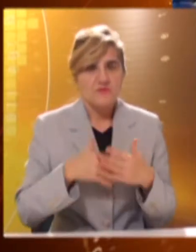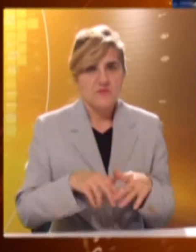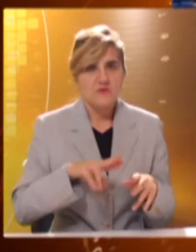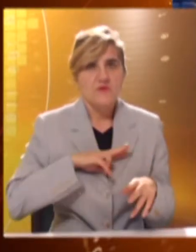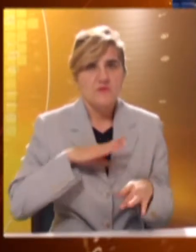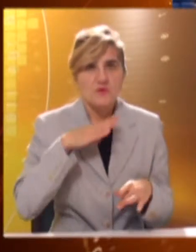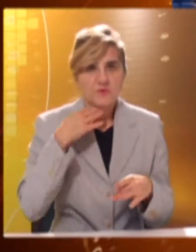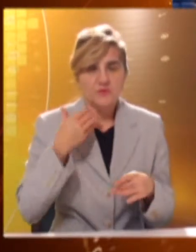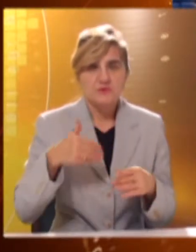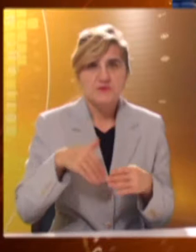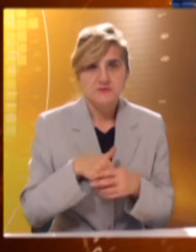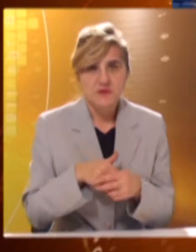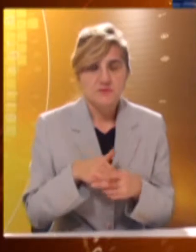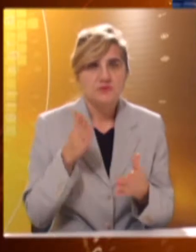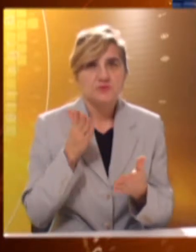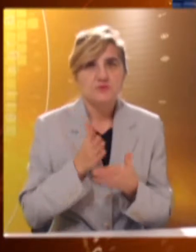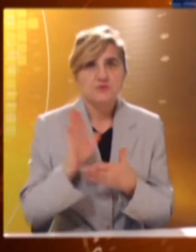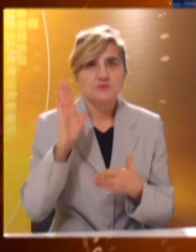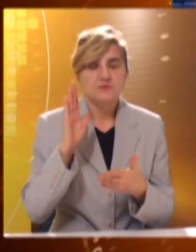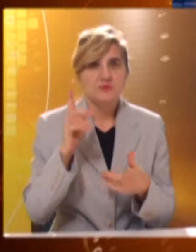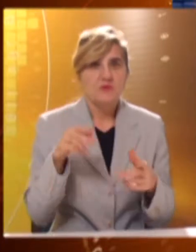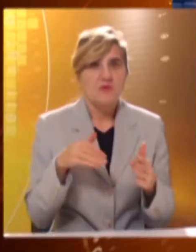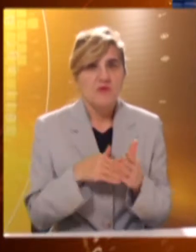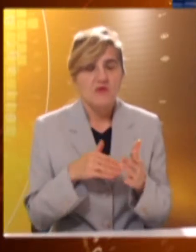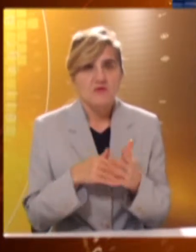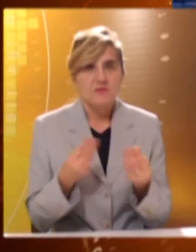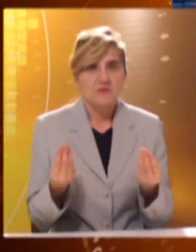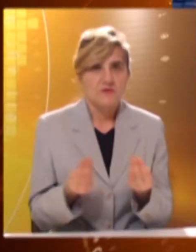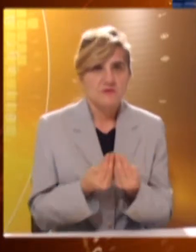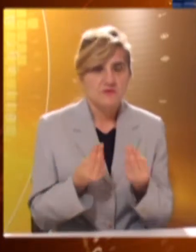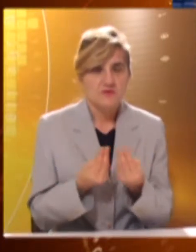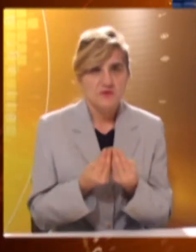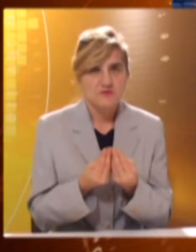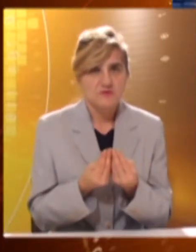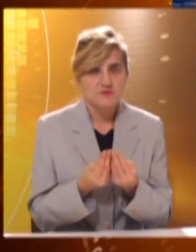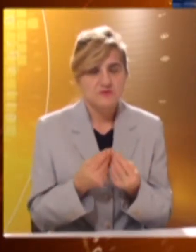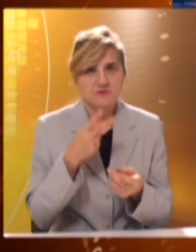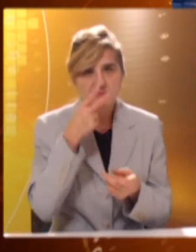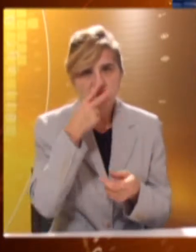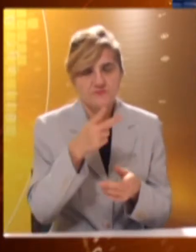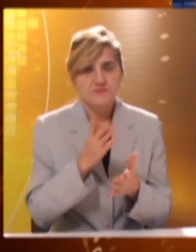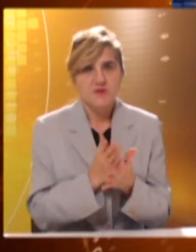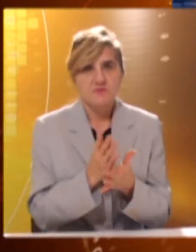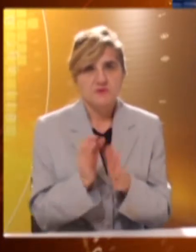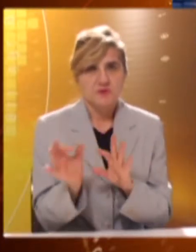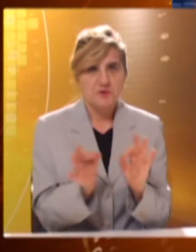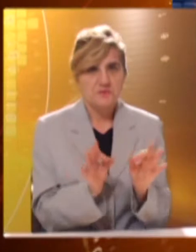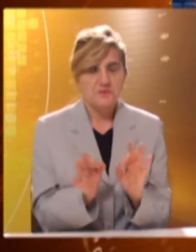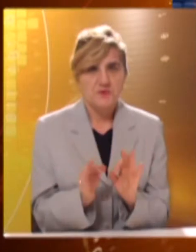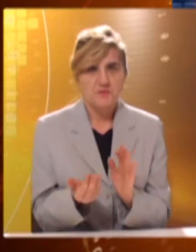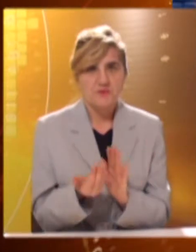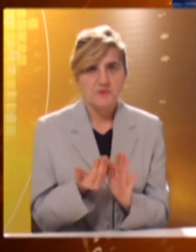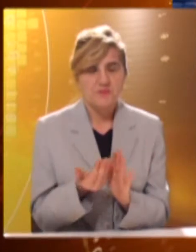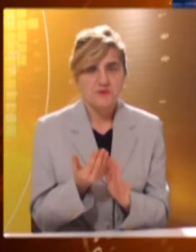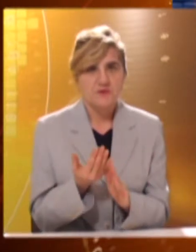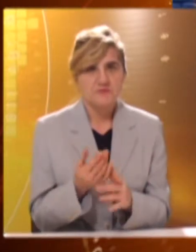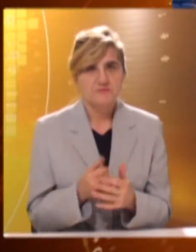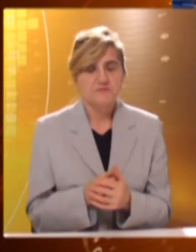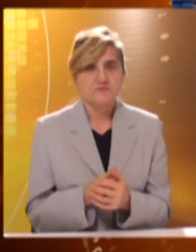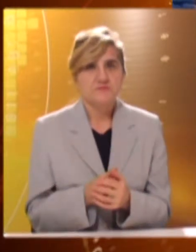više zaposlenih i ne daj Bože ako nam se desi neka 2012. ponovo, sigurno ćemo biti spremni da reagujemo sa još